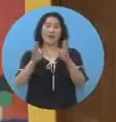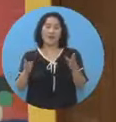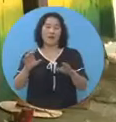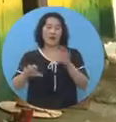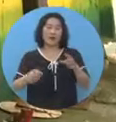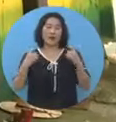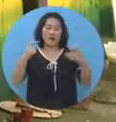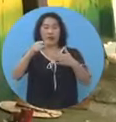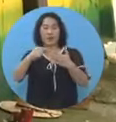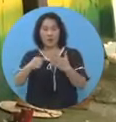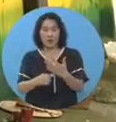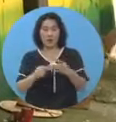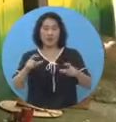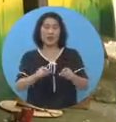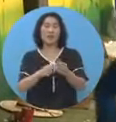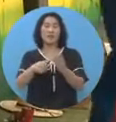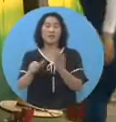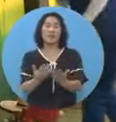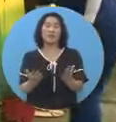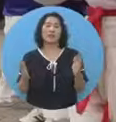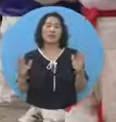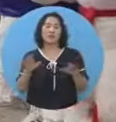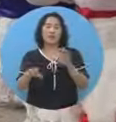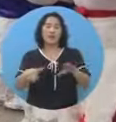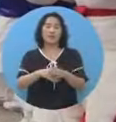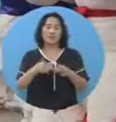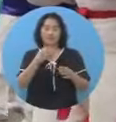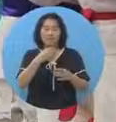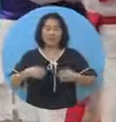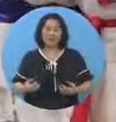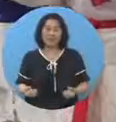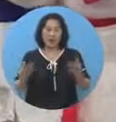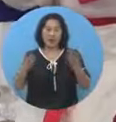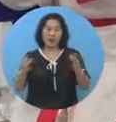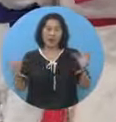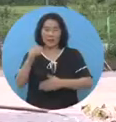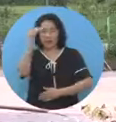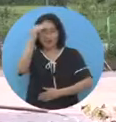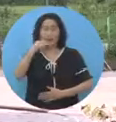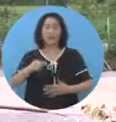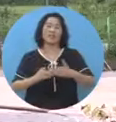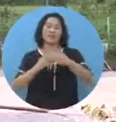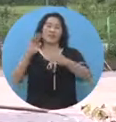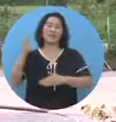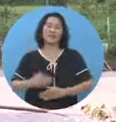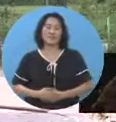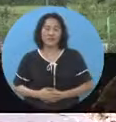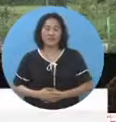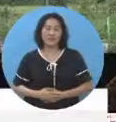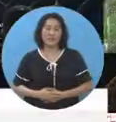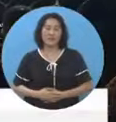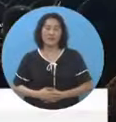열리고 마을의 관광 콘텐츠, 지역 특산품 전시, 마을 문화 축제와 지역 문화 단체 공연 등으로 진행됩니다.